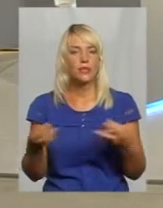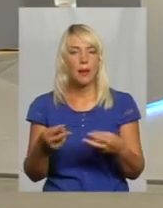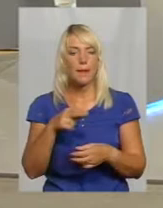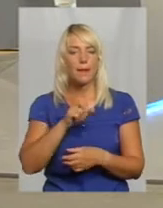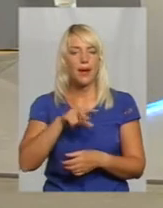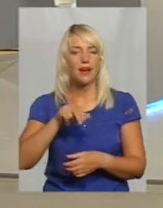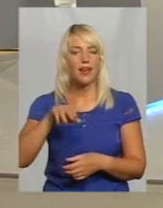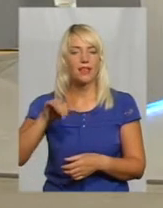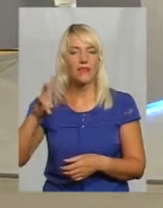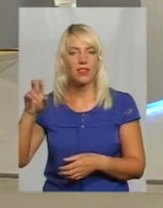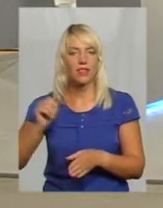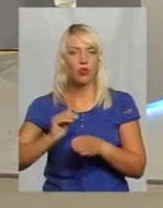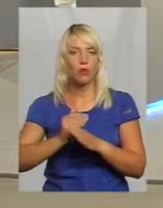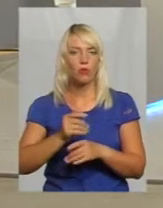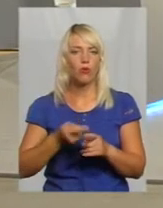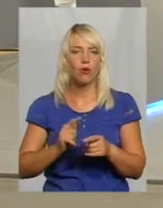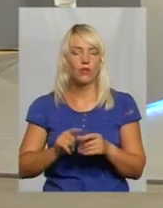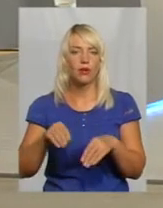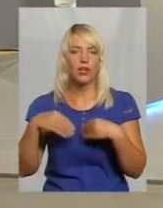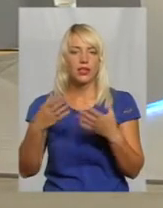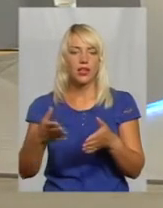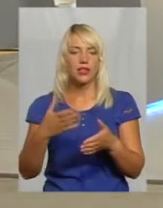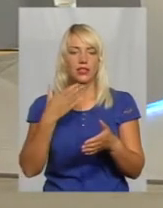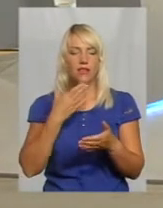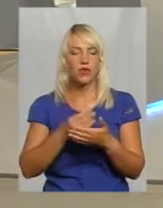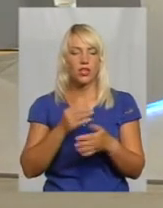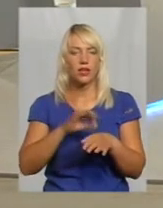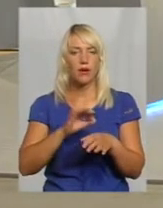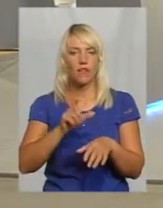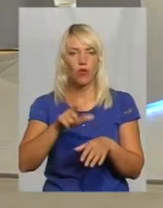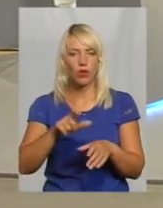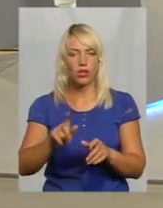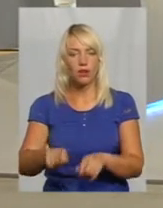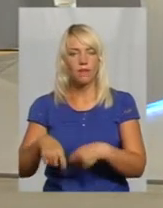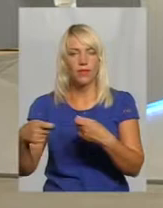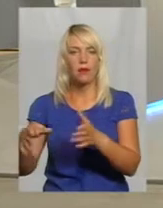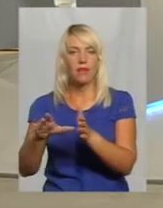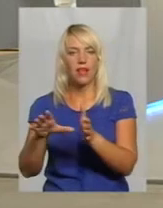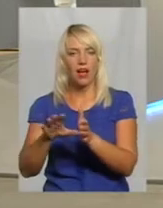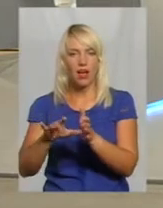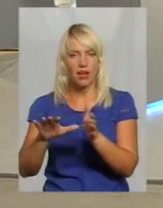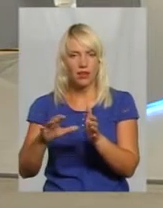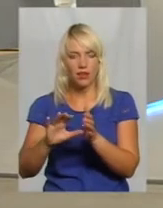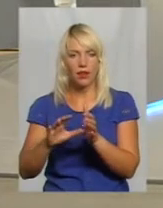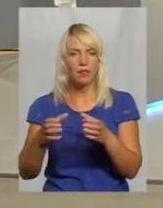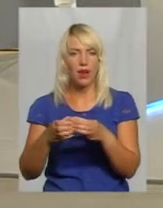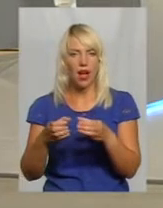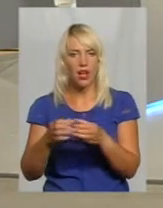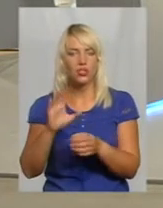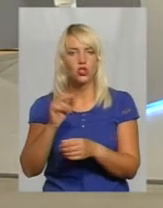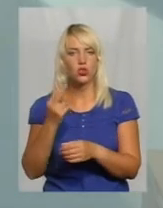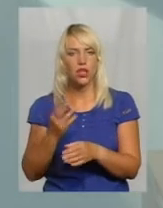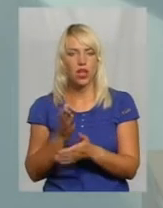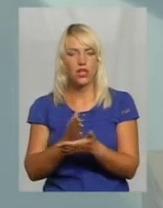допомоги, він передає своїх пацієнтів на бригаду паліативної допомоги, соціальні служби можуть передавати, ну